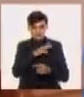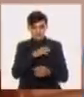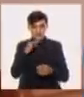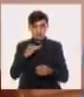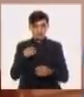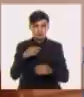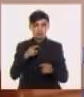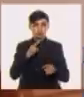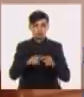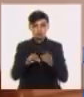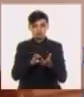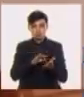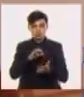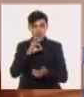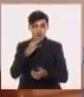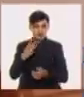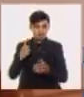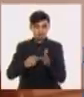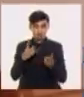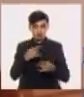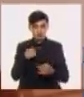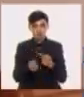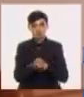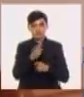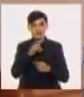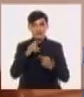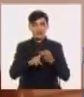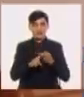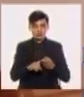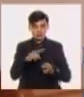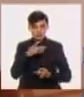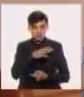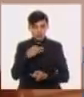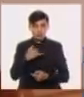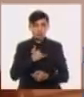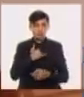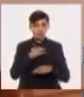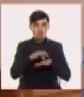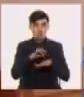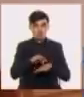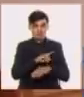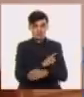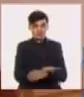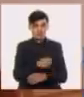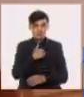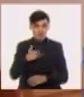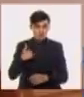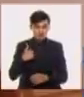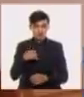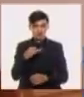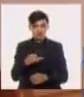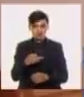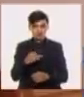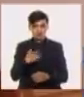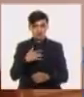скорую, так как у меня подтвердился коронавирус. У меня очень сильно болели грудная клетка, у